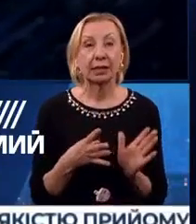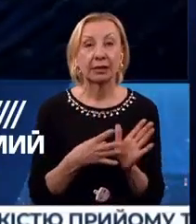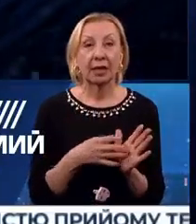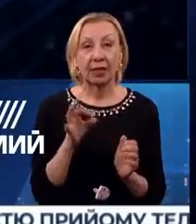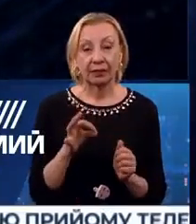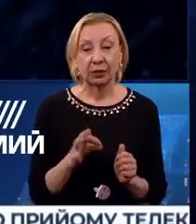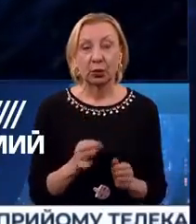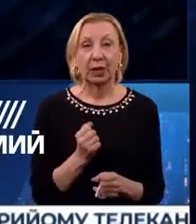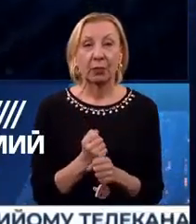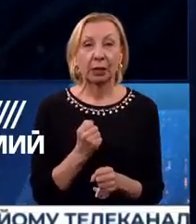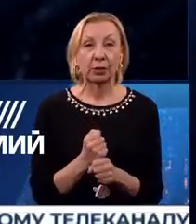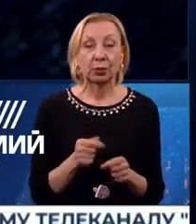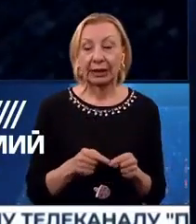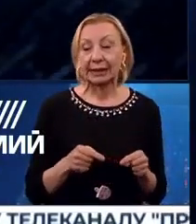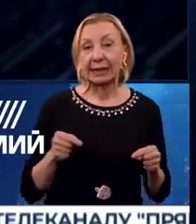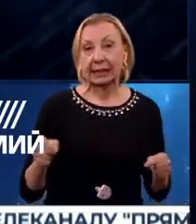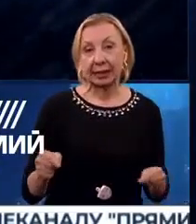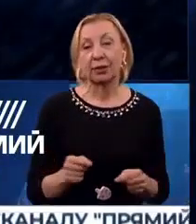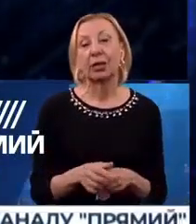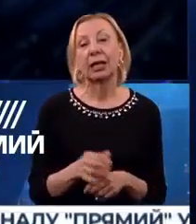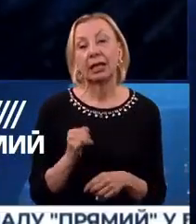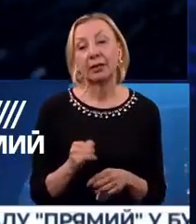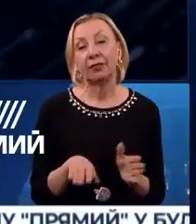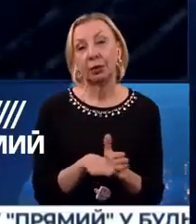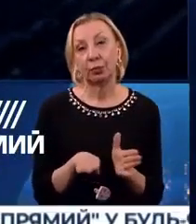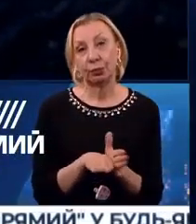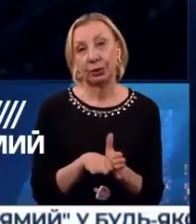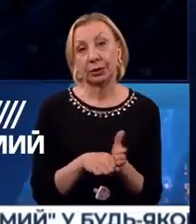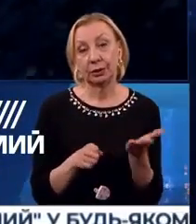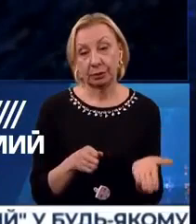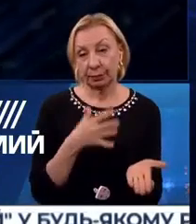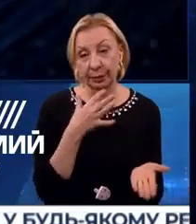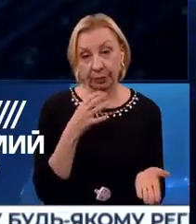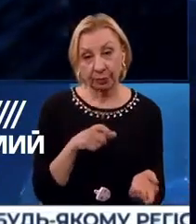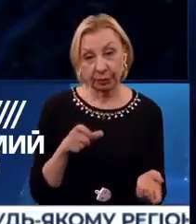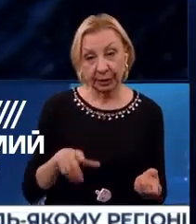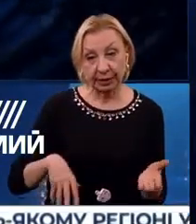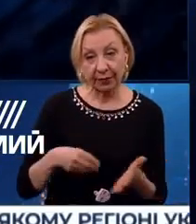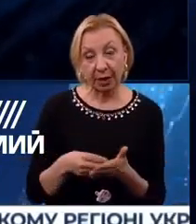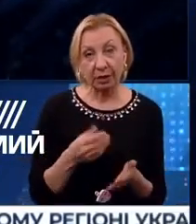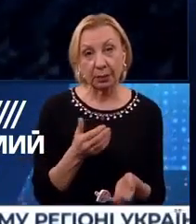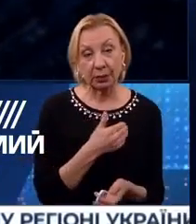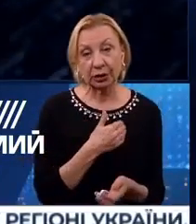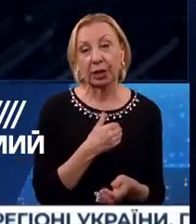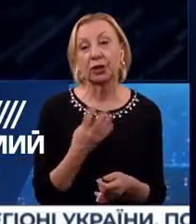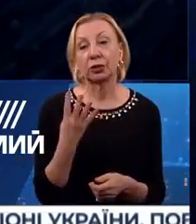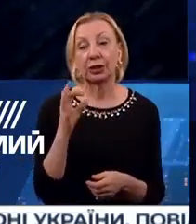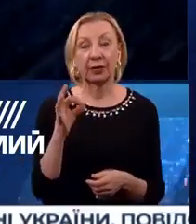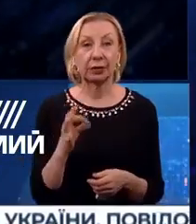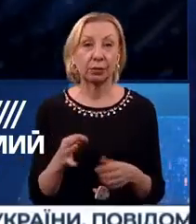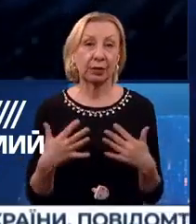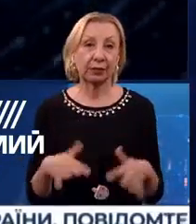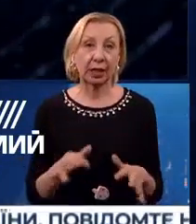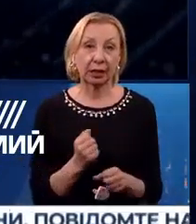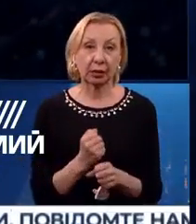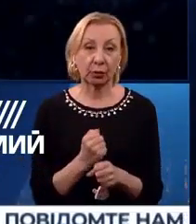працюють дистанційно, майже стільки ж у відпустці за власним бажанням, і 4% втратили роботу. Але ви пам'ятаєте,